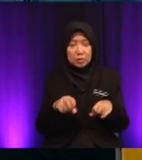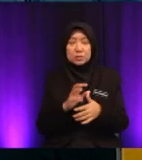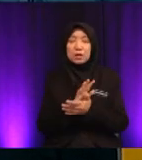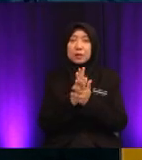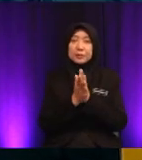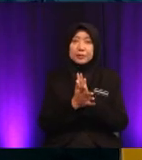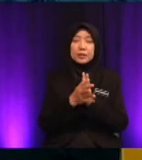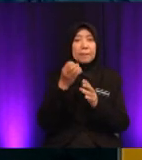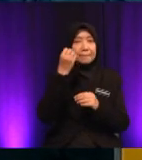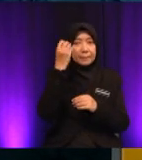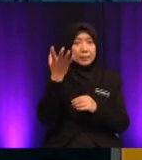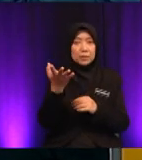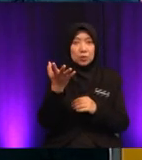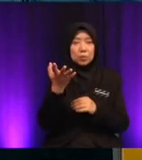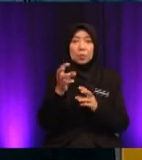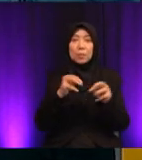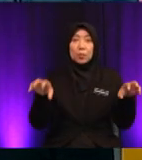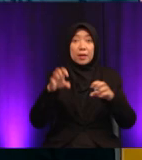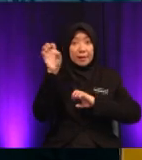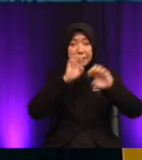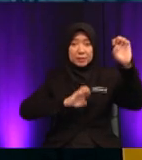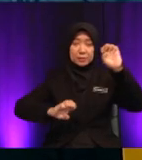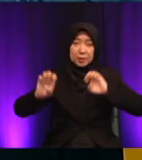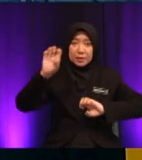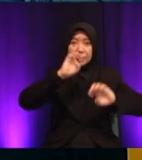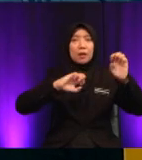hipotesis dan pada masanya memberitahu membuat eksperimennya